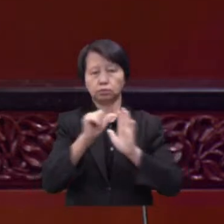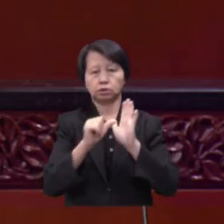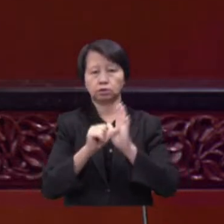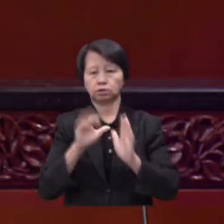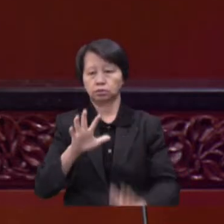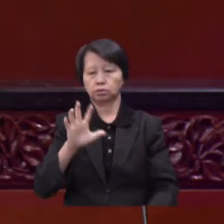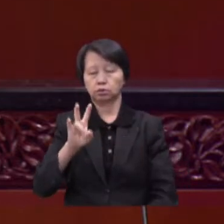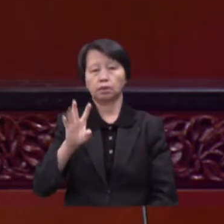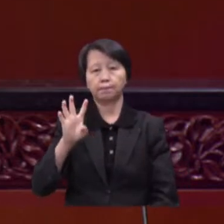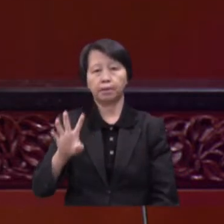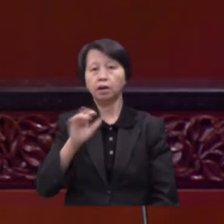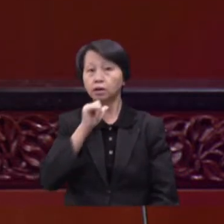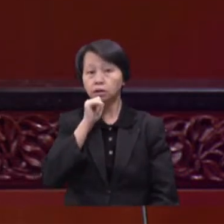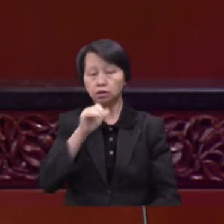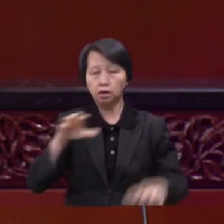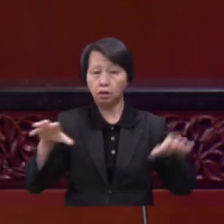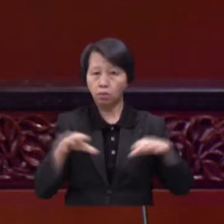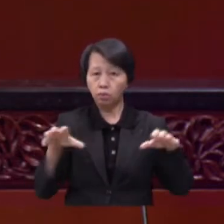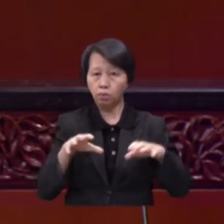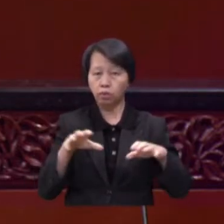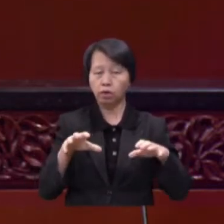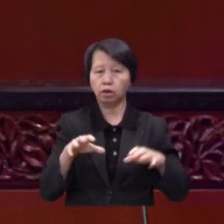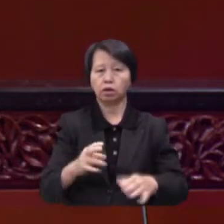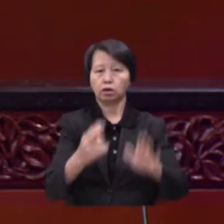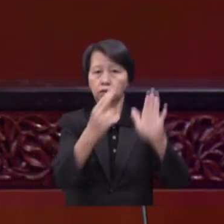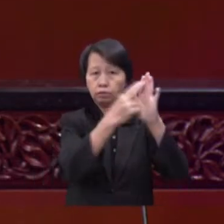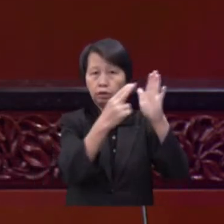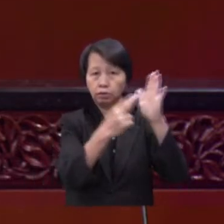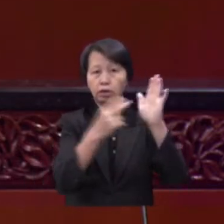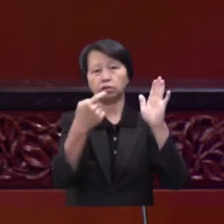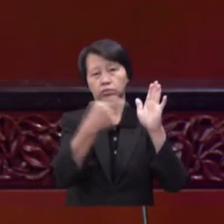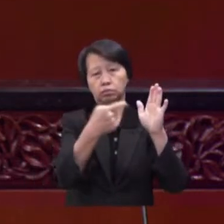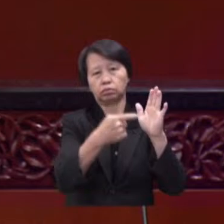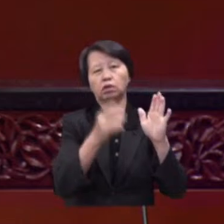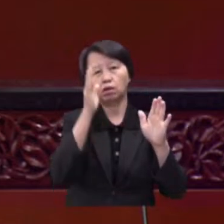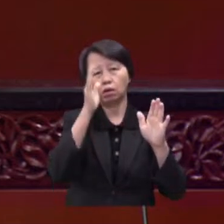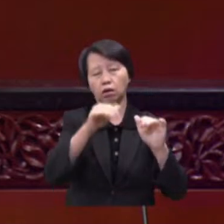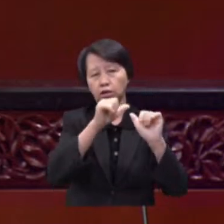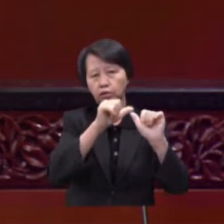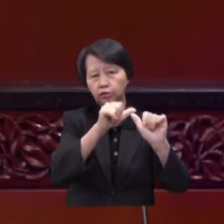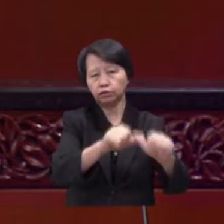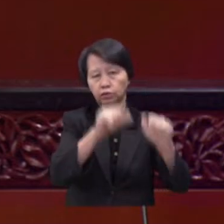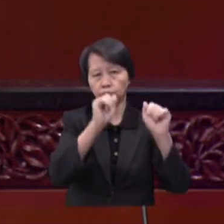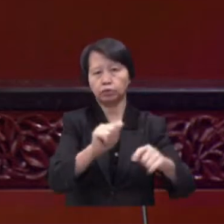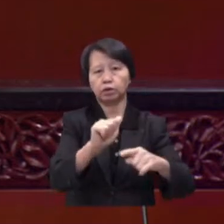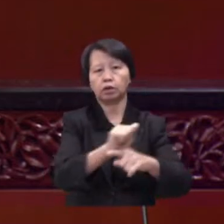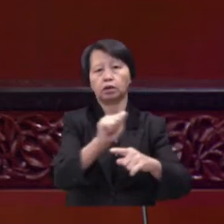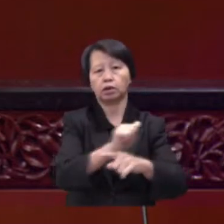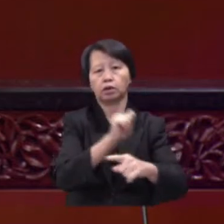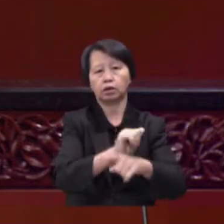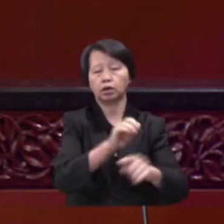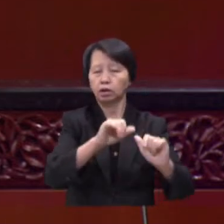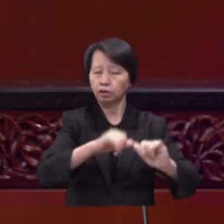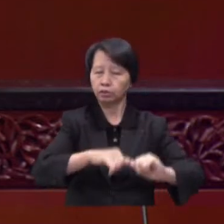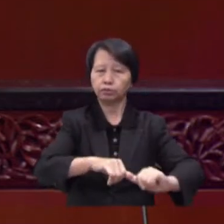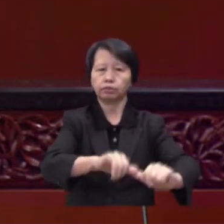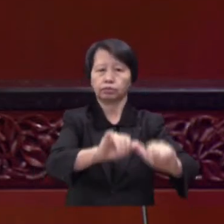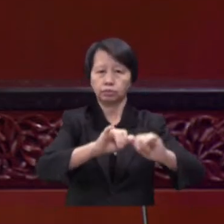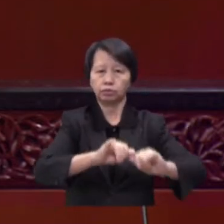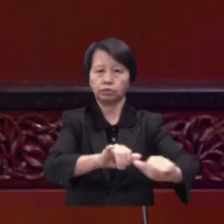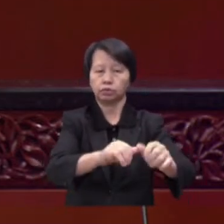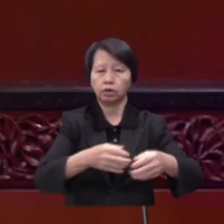574 tidak dilaksanakan undang-undang ini akan masih boleh diamalkan dan berterusan